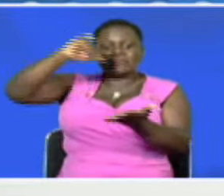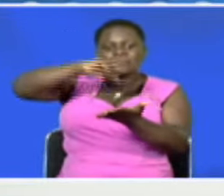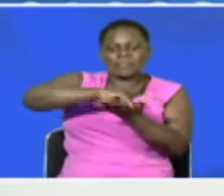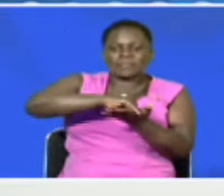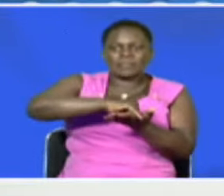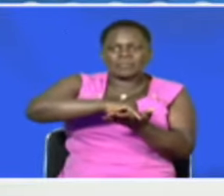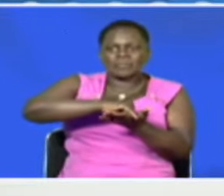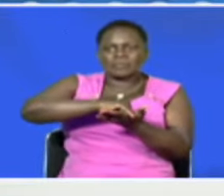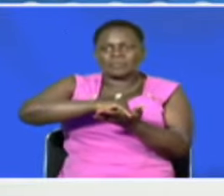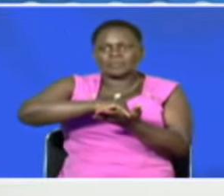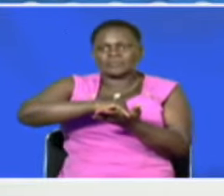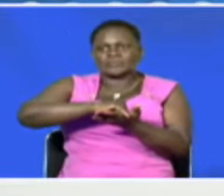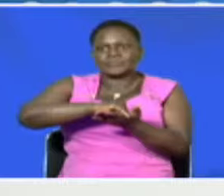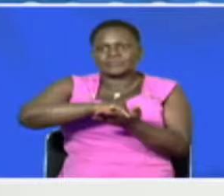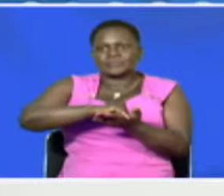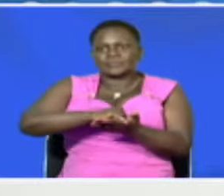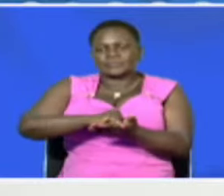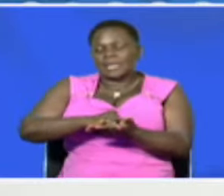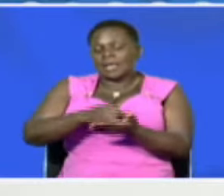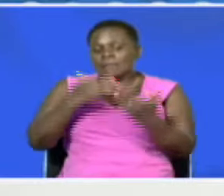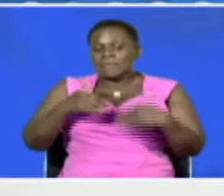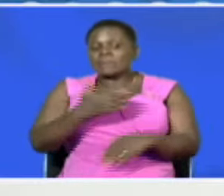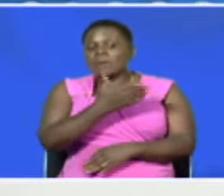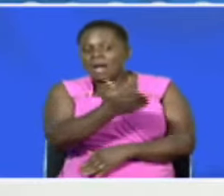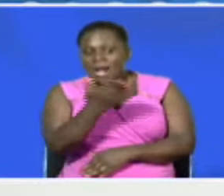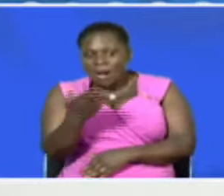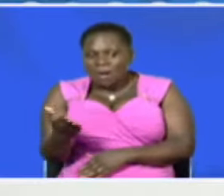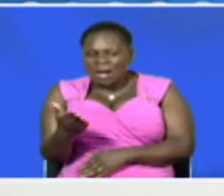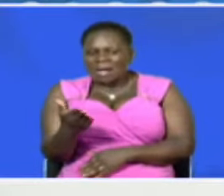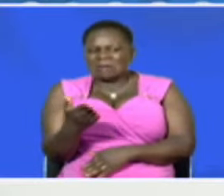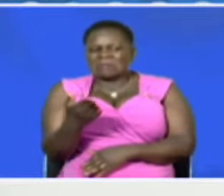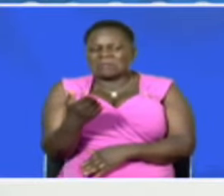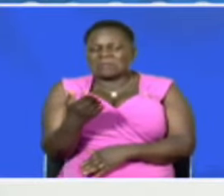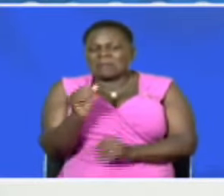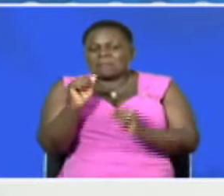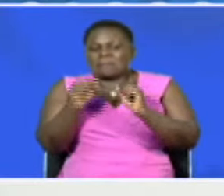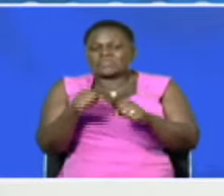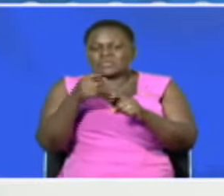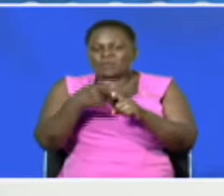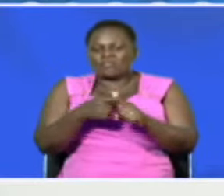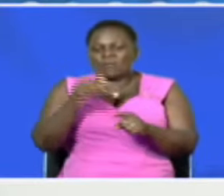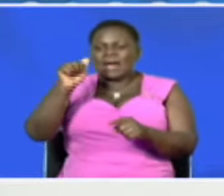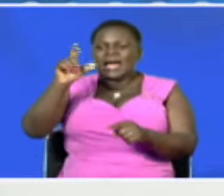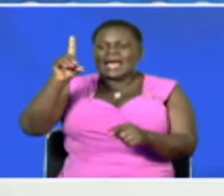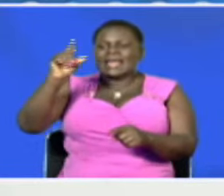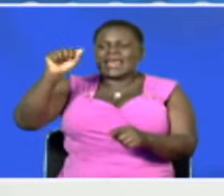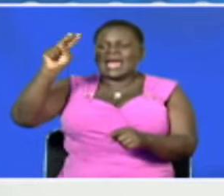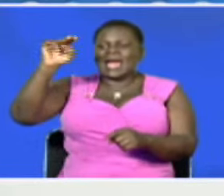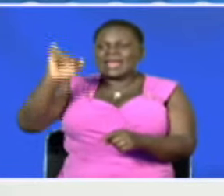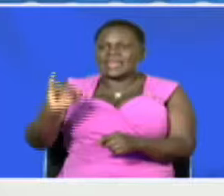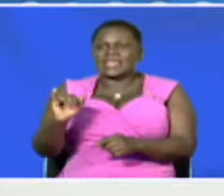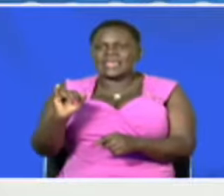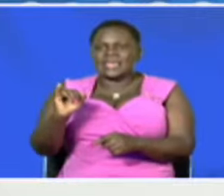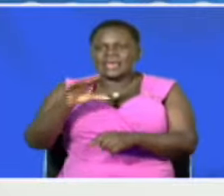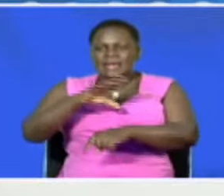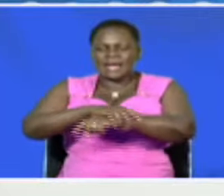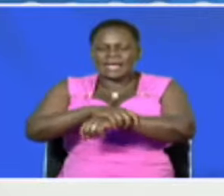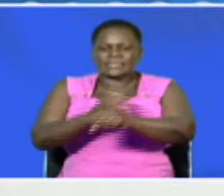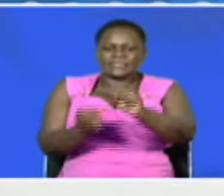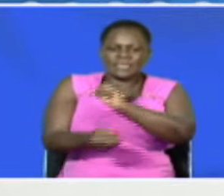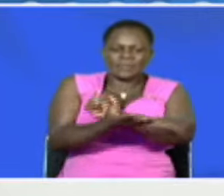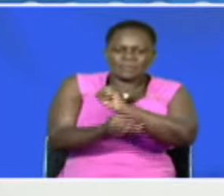wa Jomo Kenyatta. Inadaiwa kuwa watu hao wanaokisiwa kutoka kampuni ya Adani wameonekana wakichukua